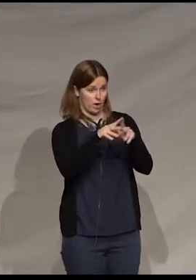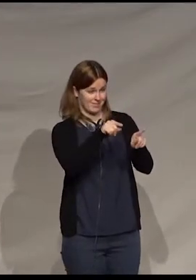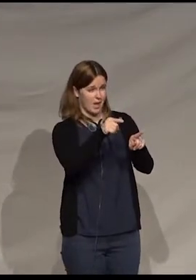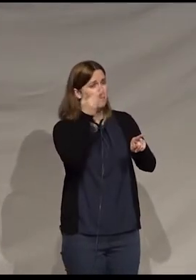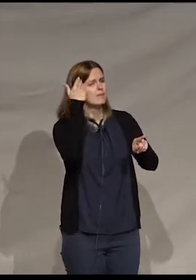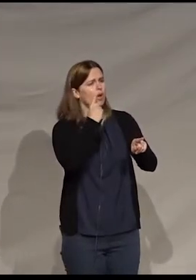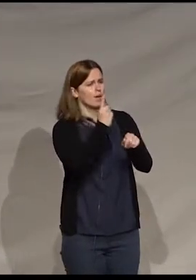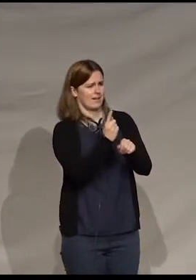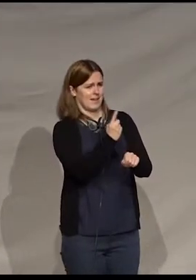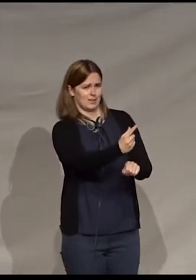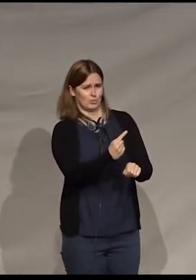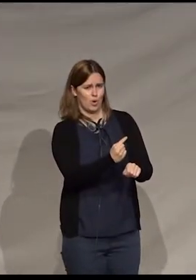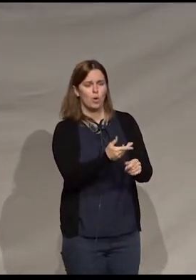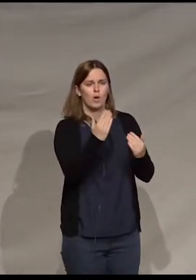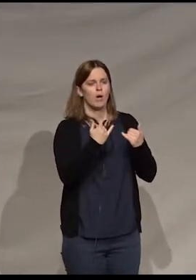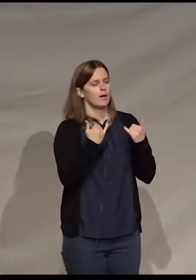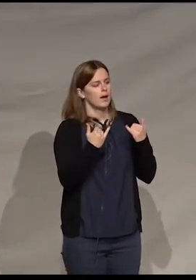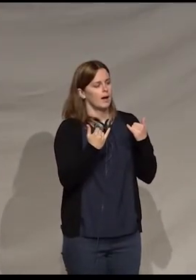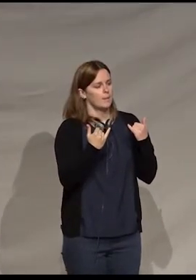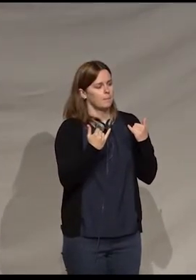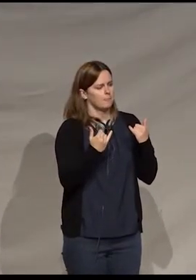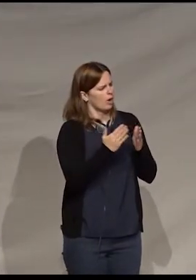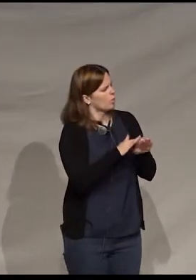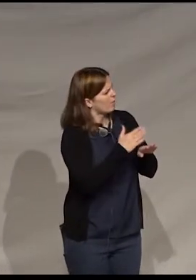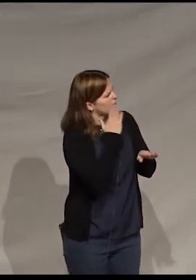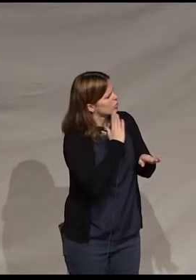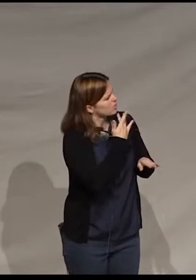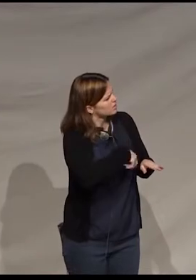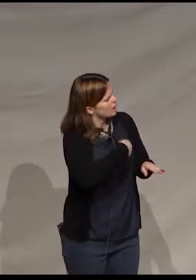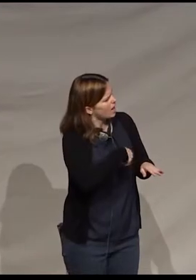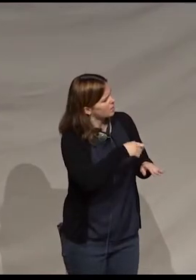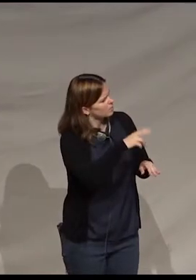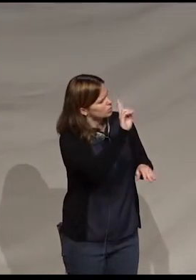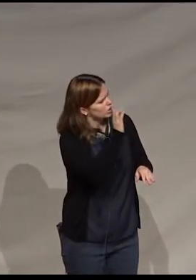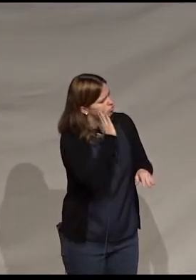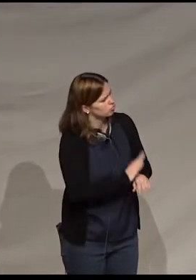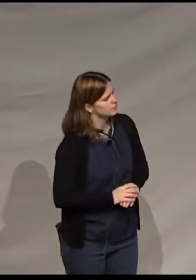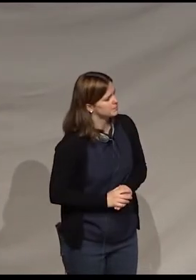pomůcek. Můžu se zeptat, prosím, kde bychom tady mohli najít Skype?